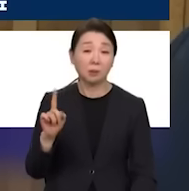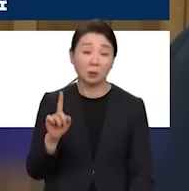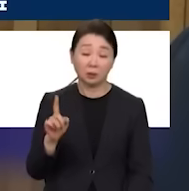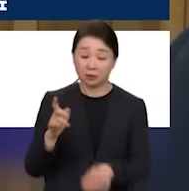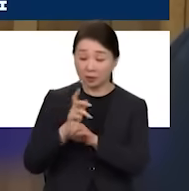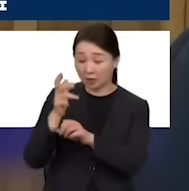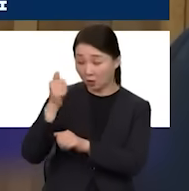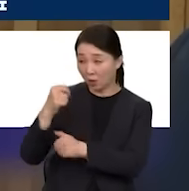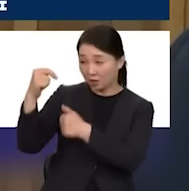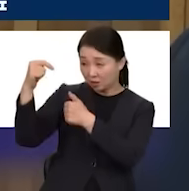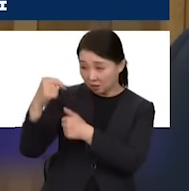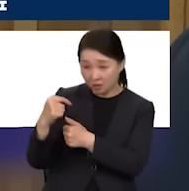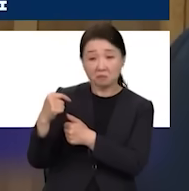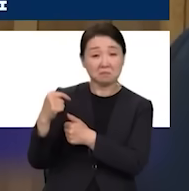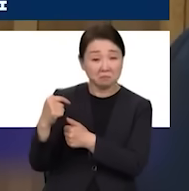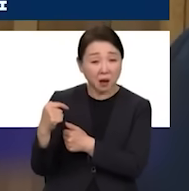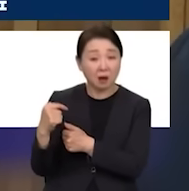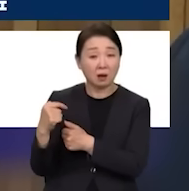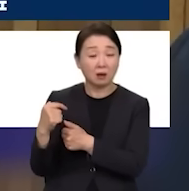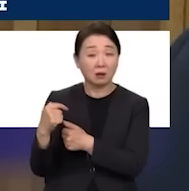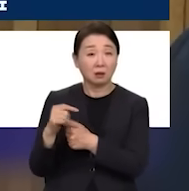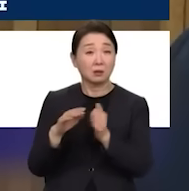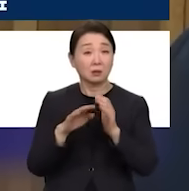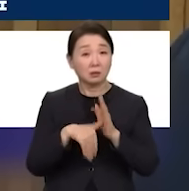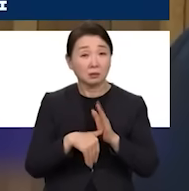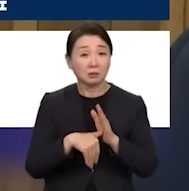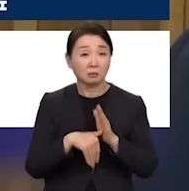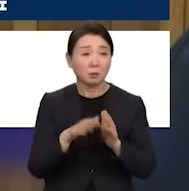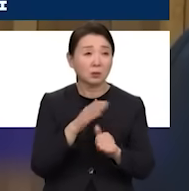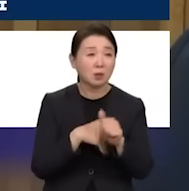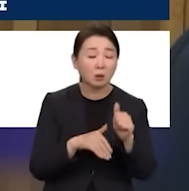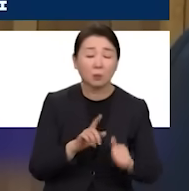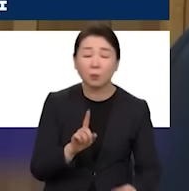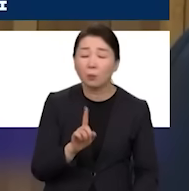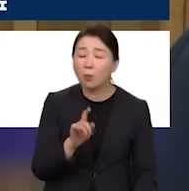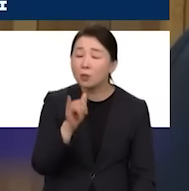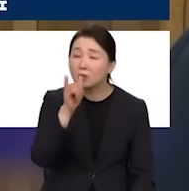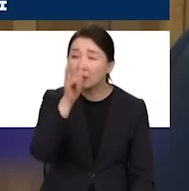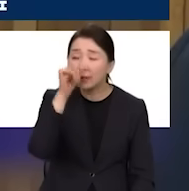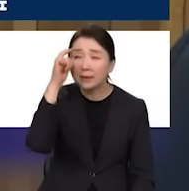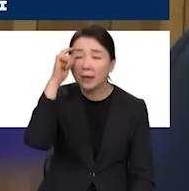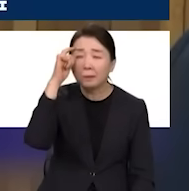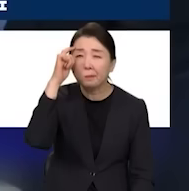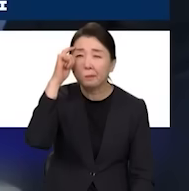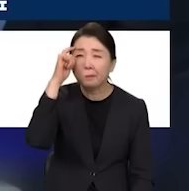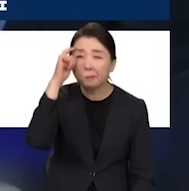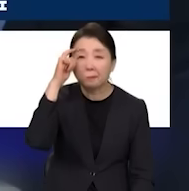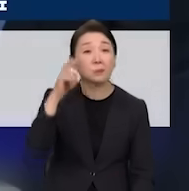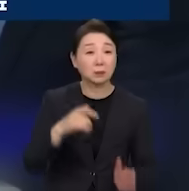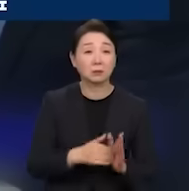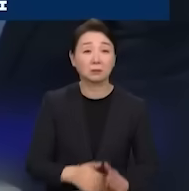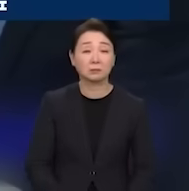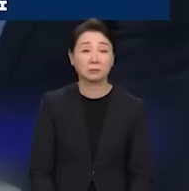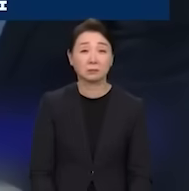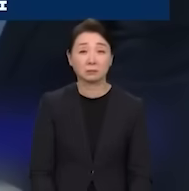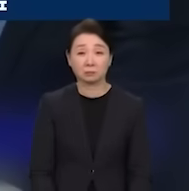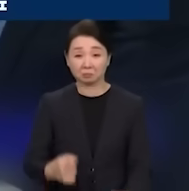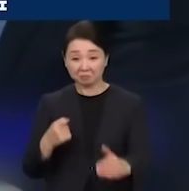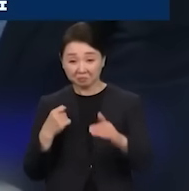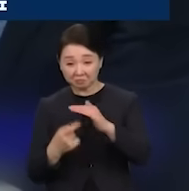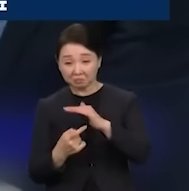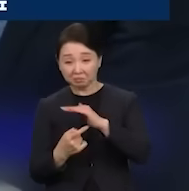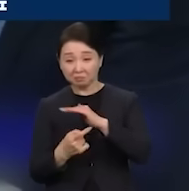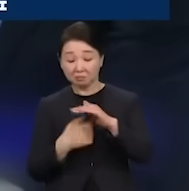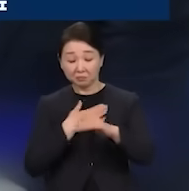장관의 지시를 받아서 그때는 어떤 상황이 있을 거다라는 정도만 인식을 했고. 계엄을 미리